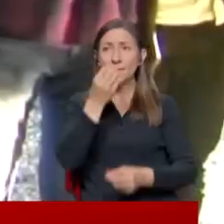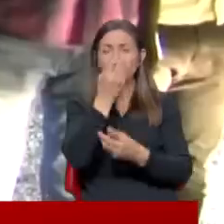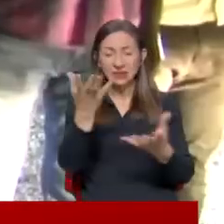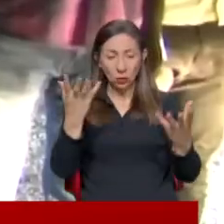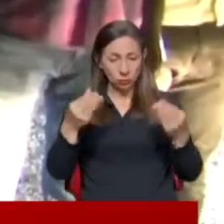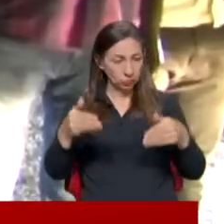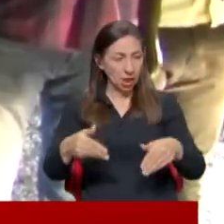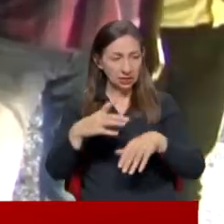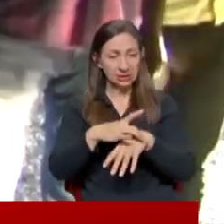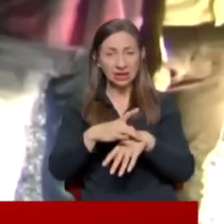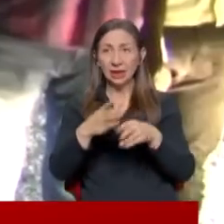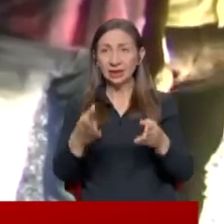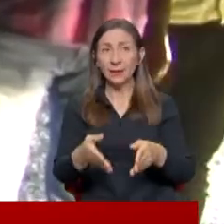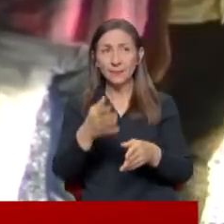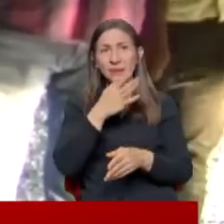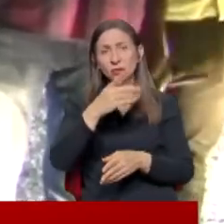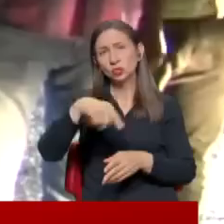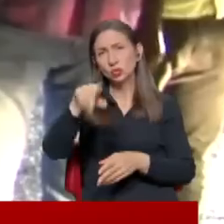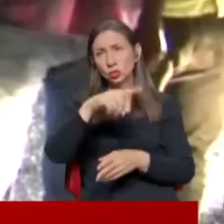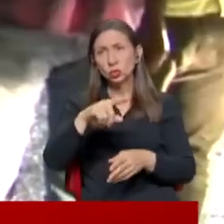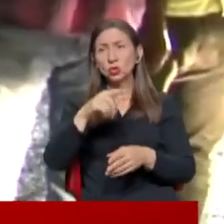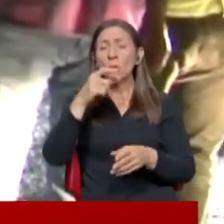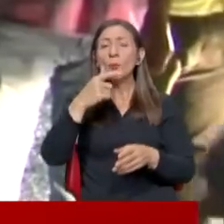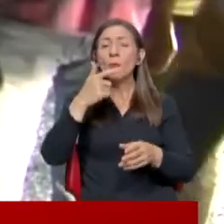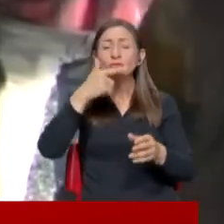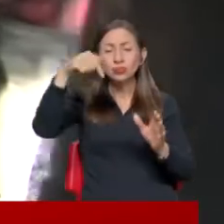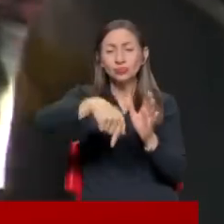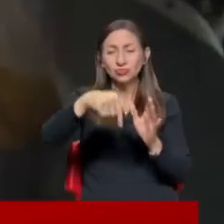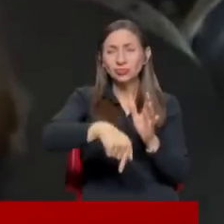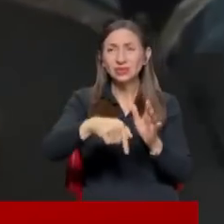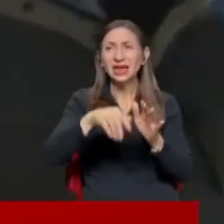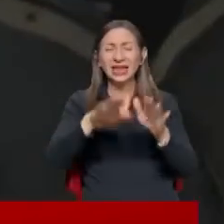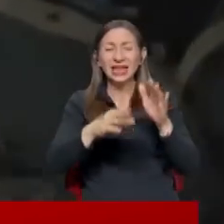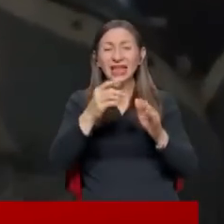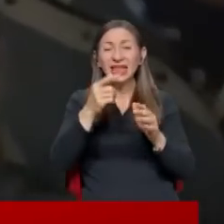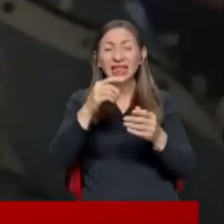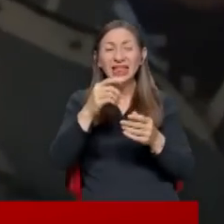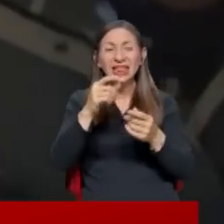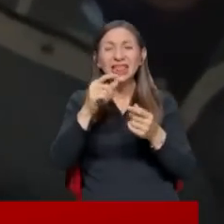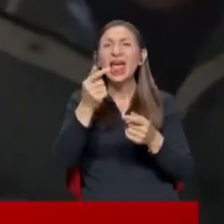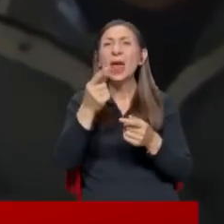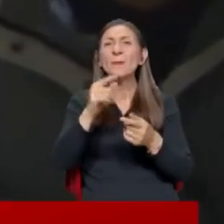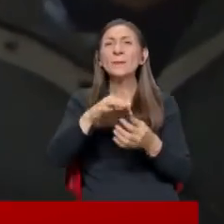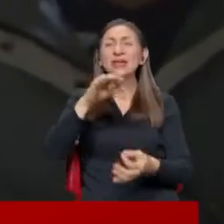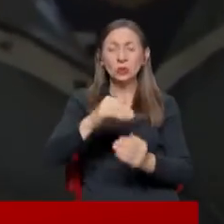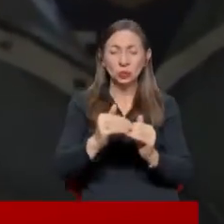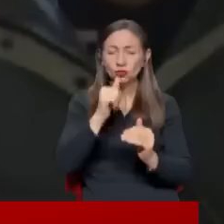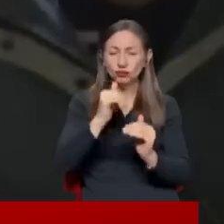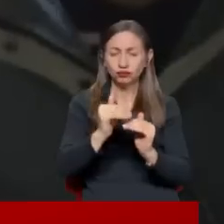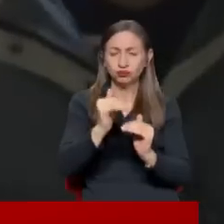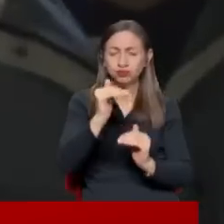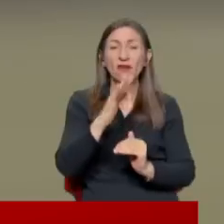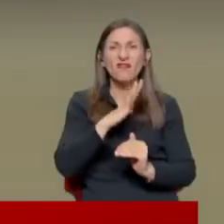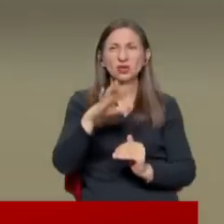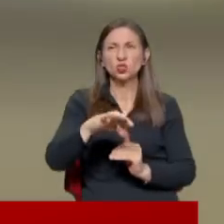Bahçesinde bulunduğumuz hastanemizde de biliyorsunuz bodrum katında yaklaşık yarım metre yüksekliğinde bir su var şu